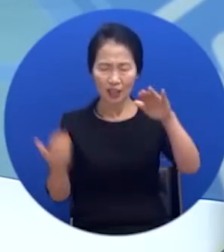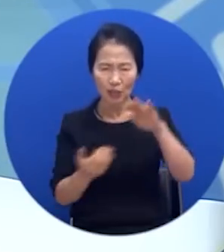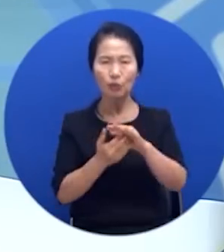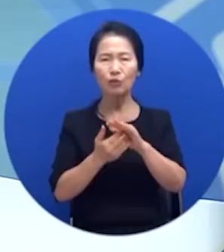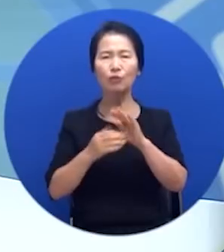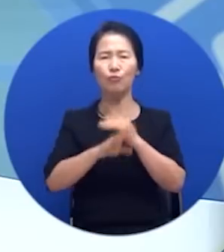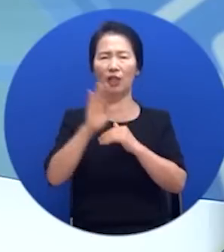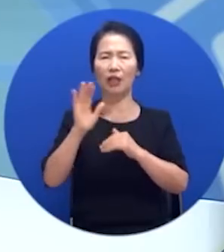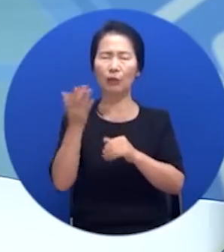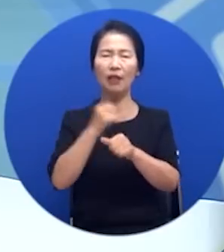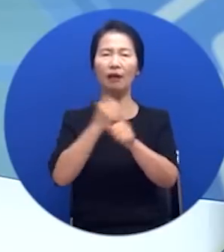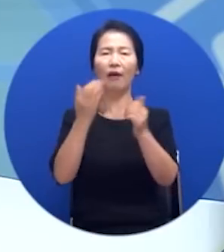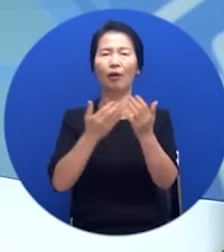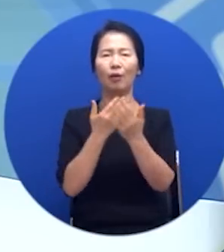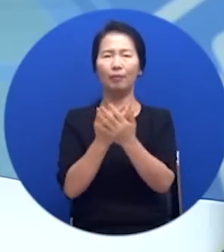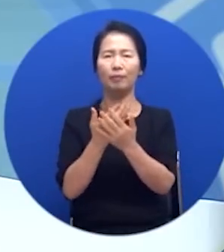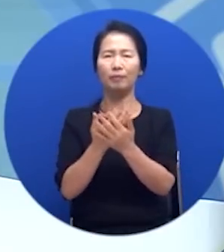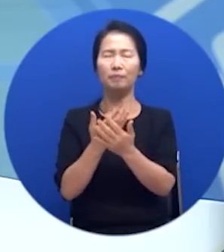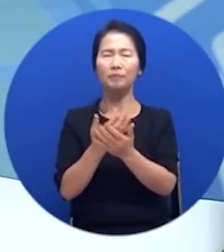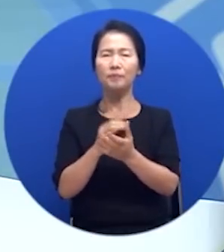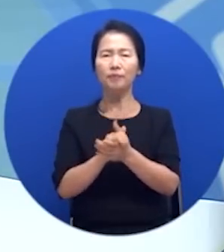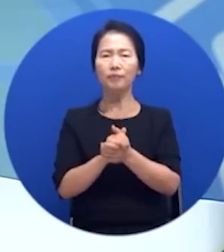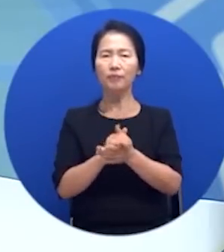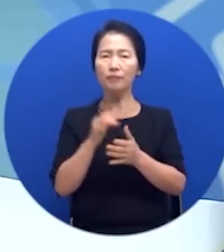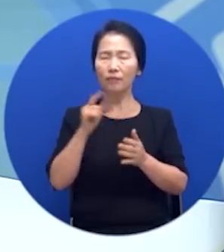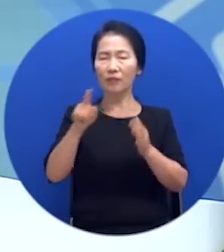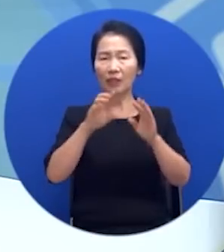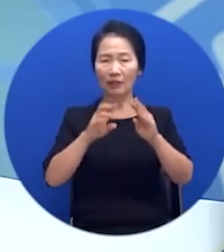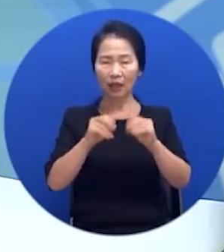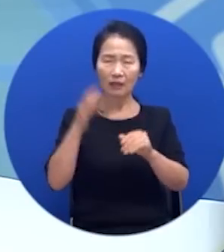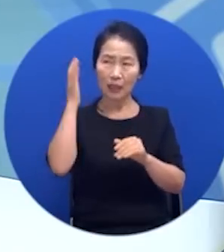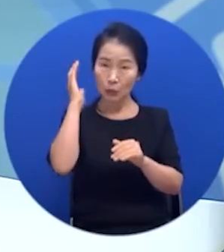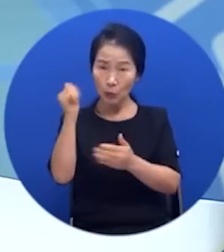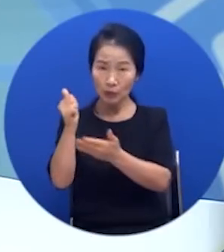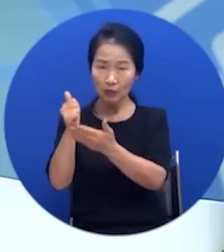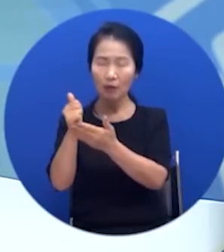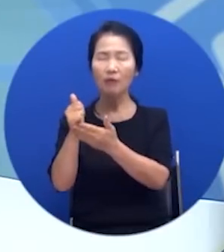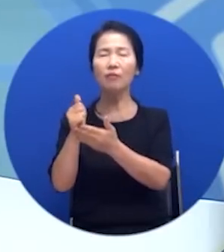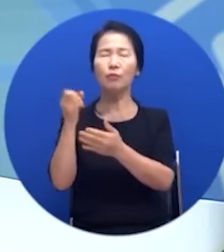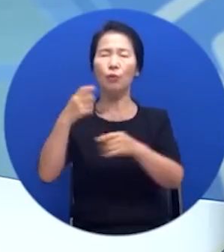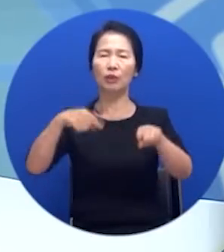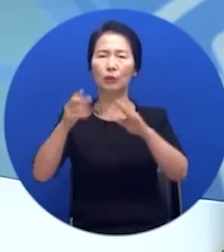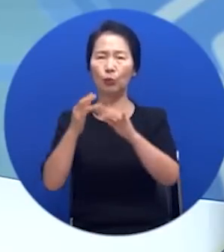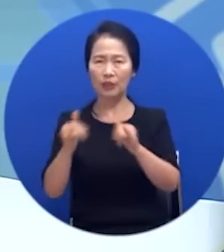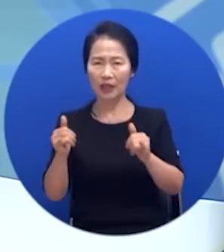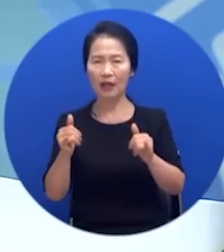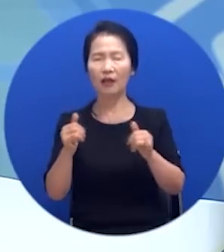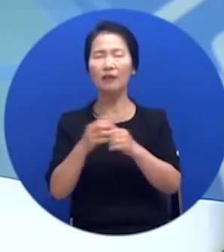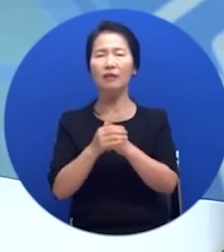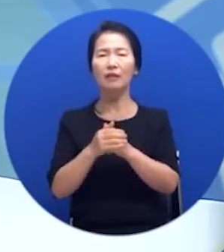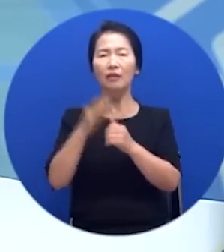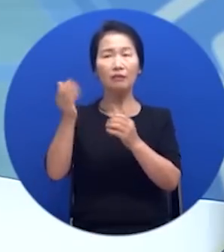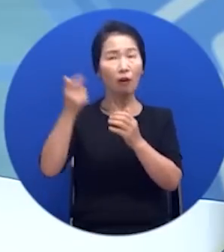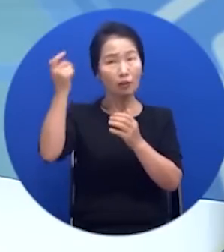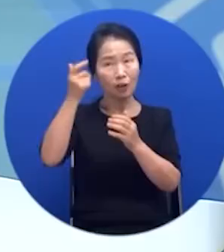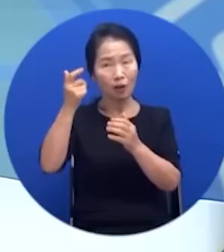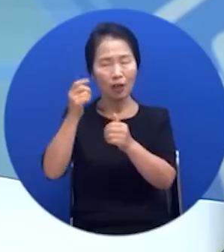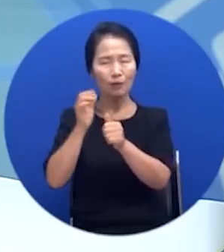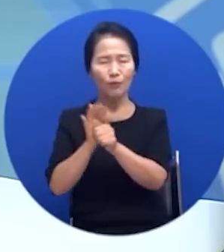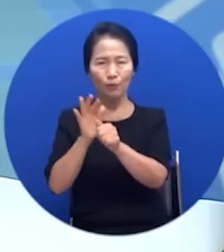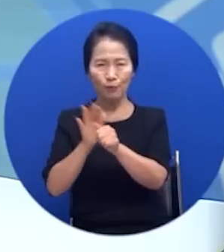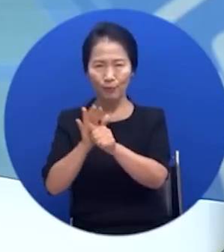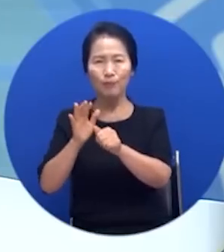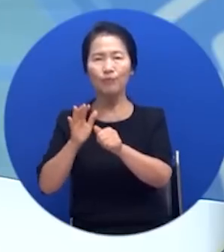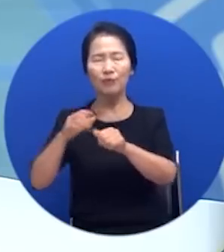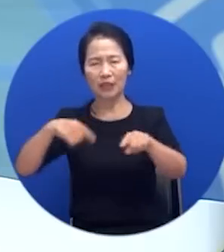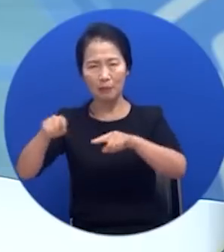하여 주시옵소서. 이 땅의 대통령을 비롯한 리더십들이 성령님께 지배받아